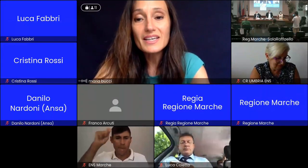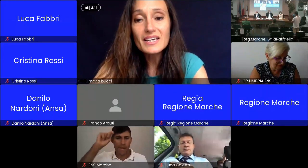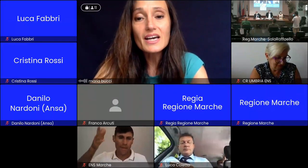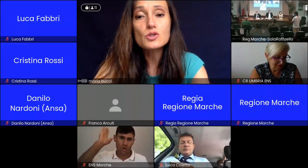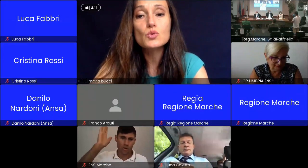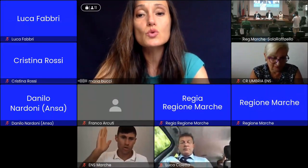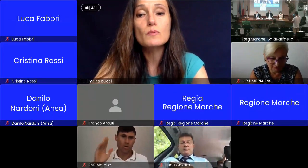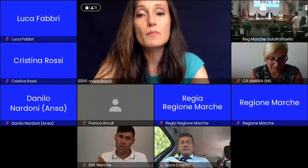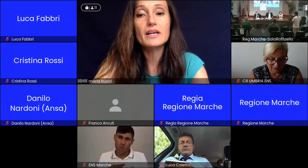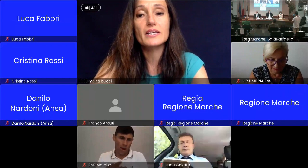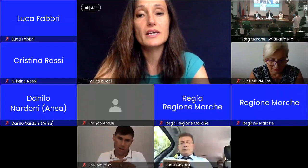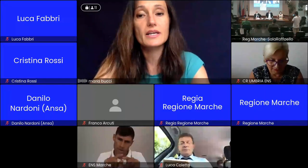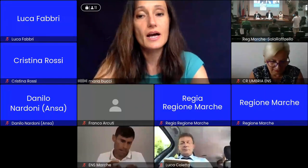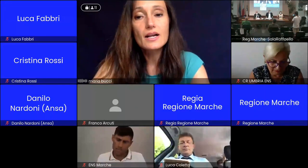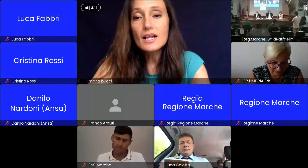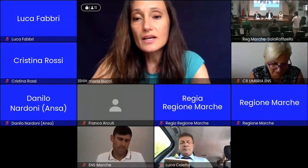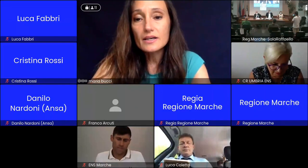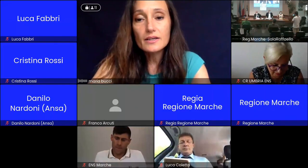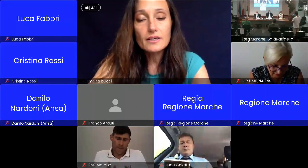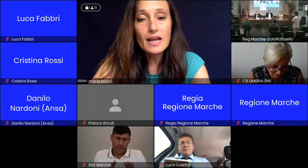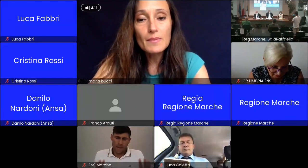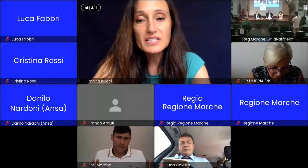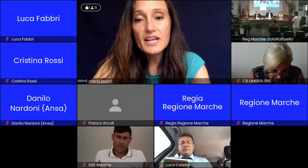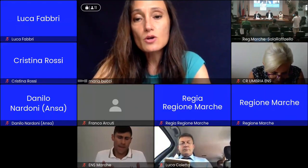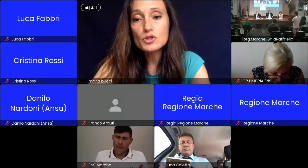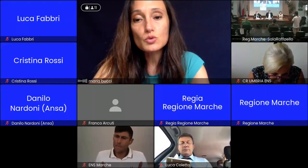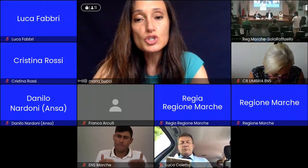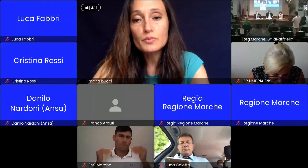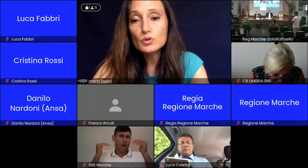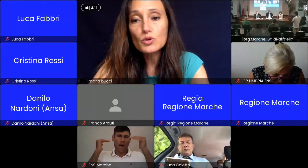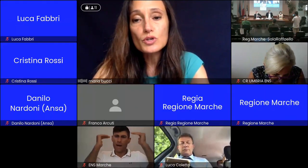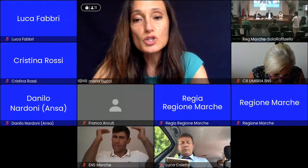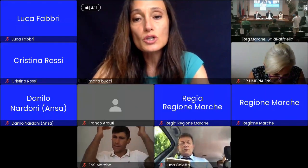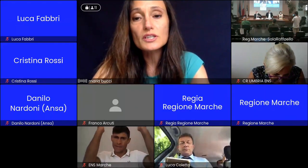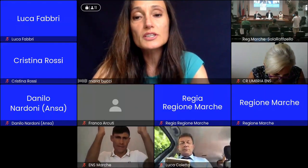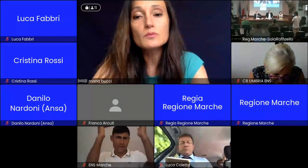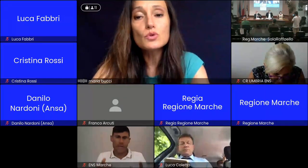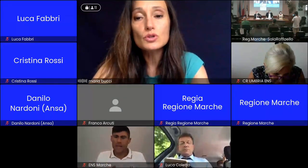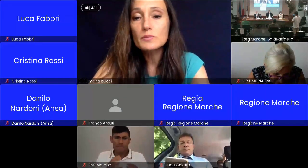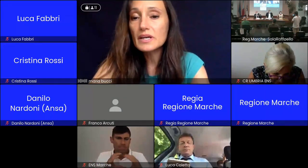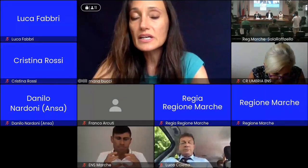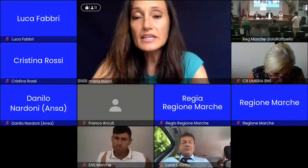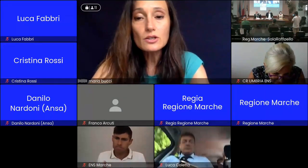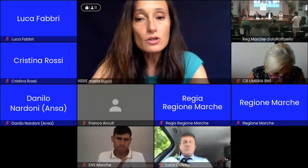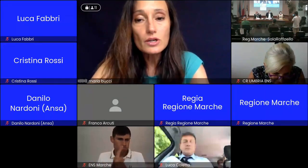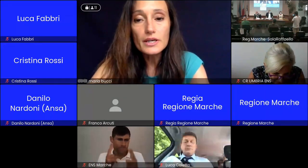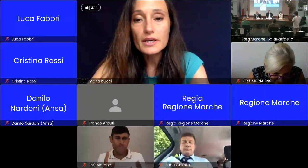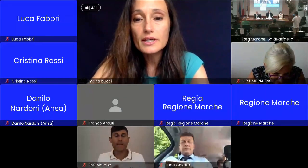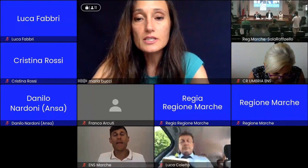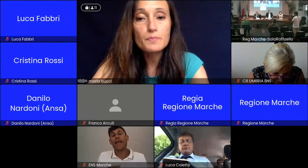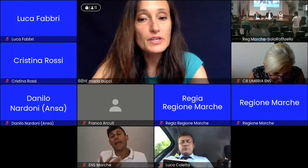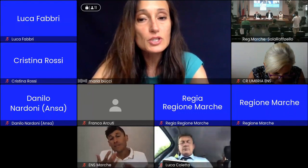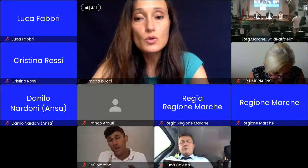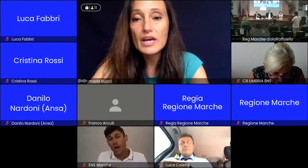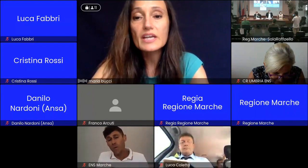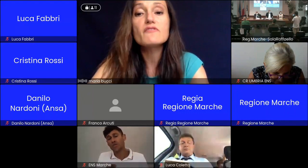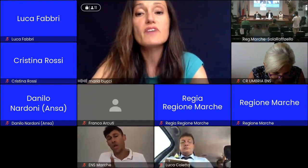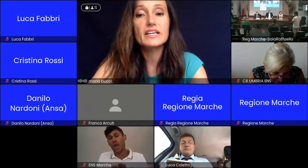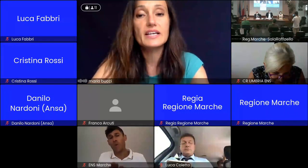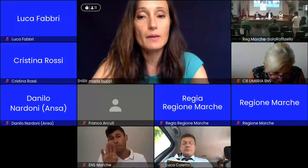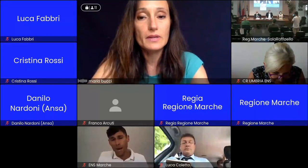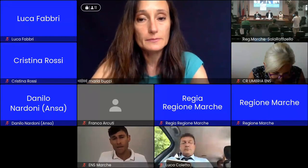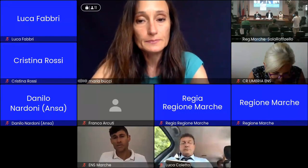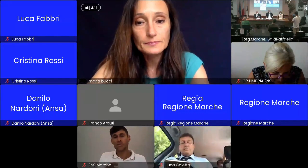diciamo barriera su barriera. La mascherina costituisce per noi una sorta di muro di Berlino e spesso